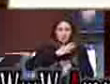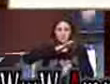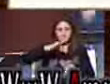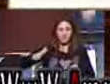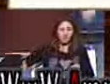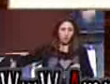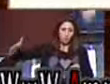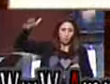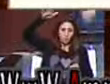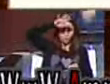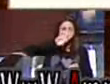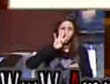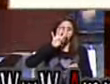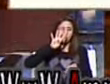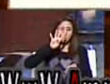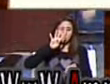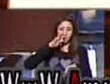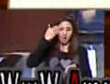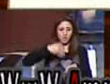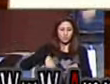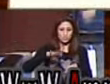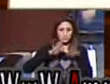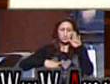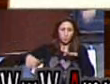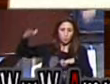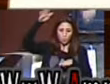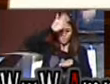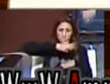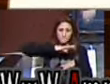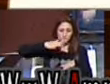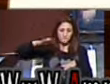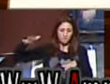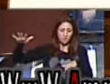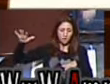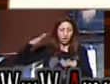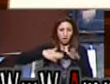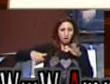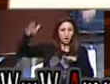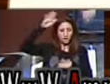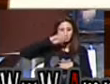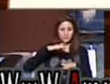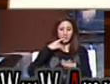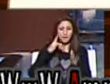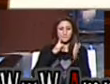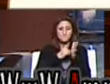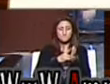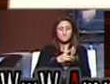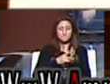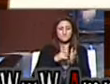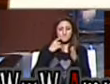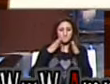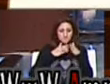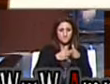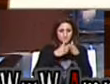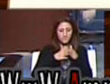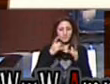لاربعة ونص، وطبعا البغاز مقفول. داخل البغاز داخل الميناء في 40 مركب مؤمنه الحمد لله